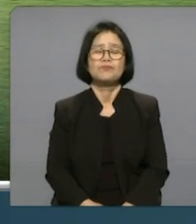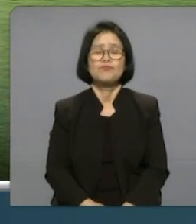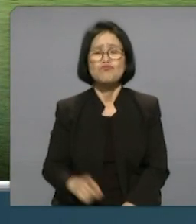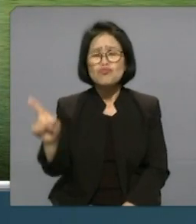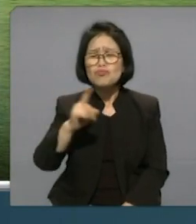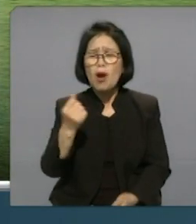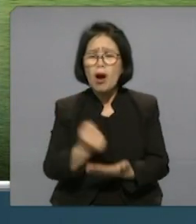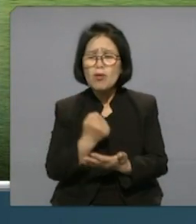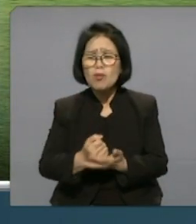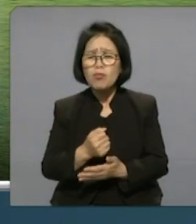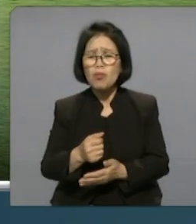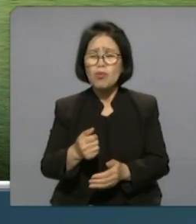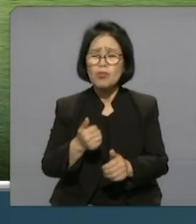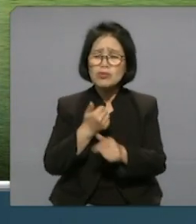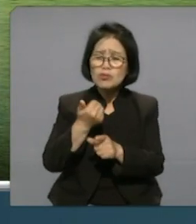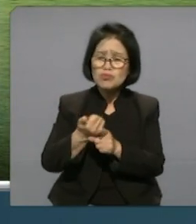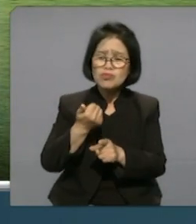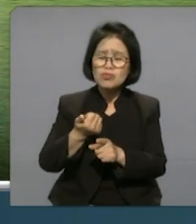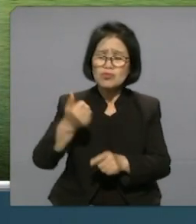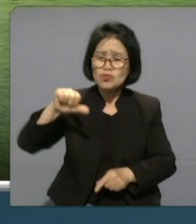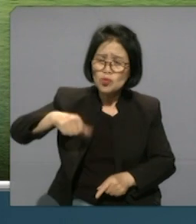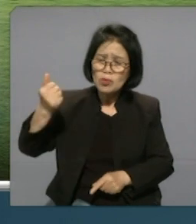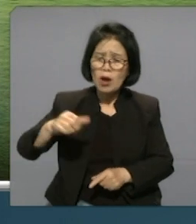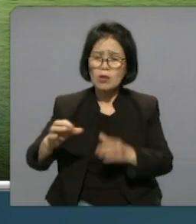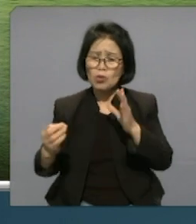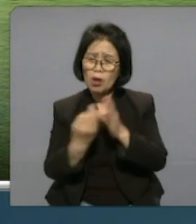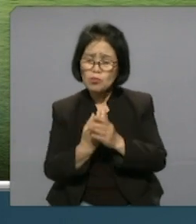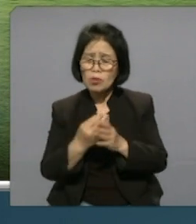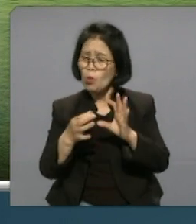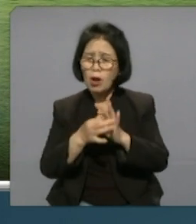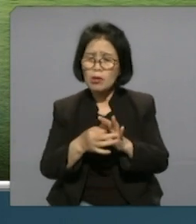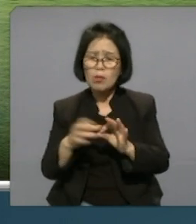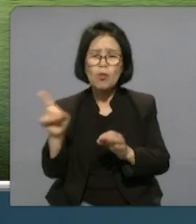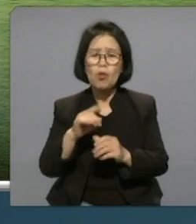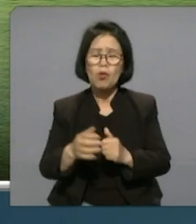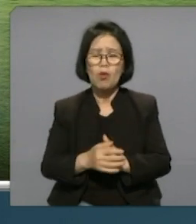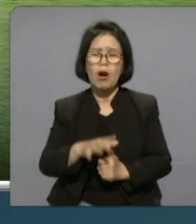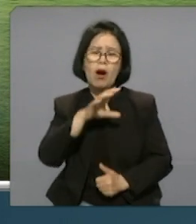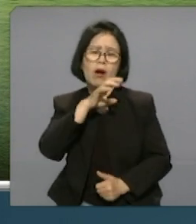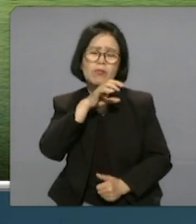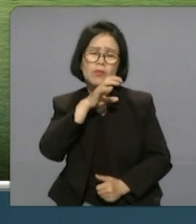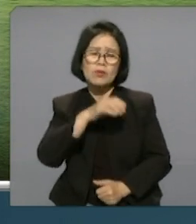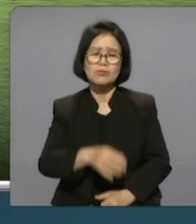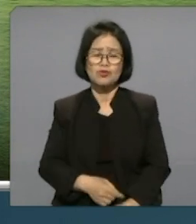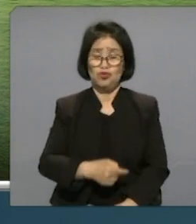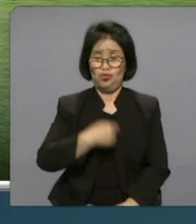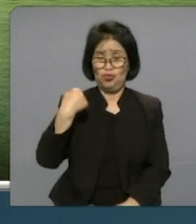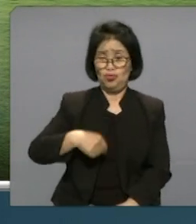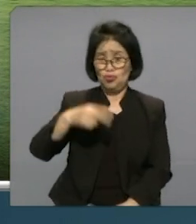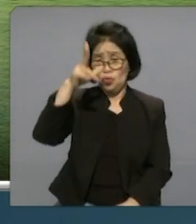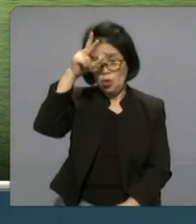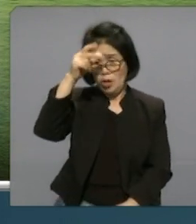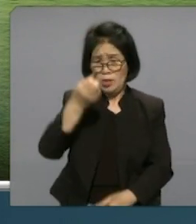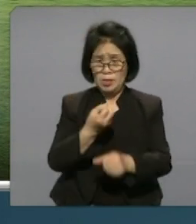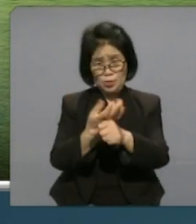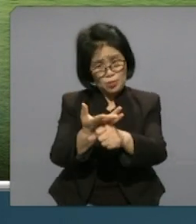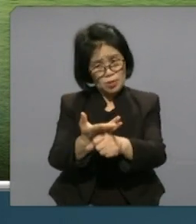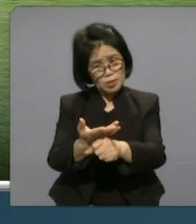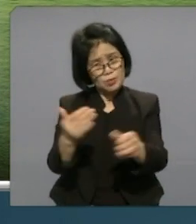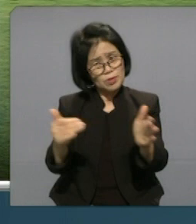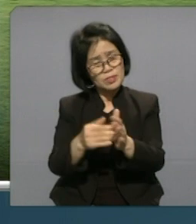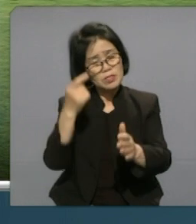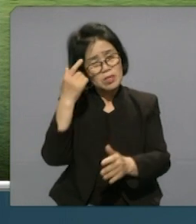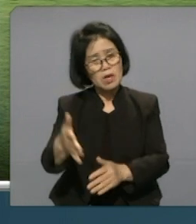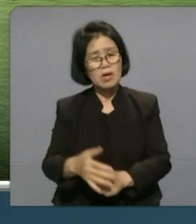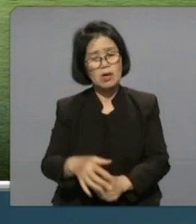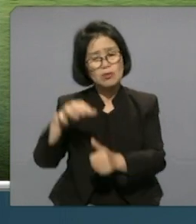무엇이 아쉽다고 승부 조작 혹은 뇌물과 관계 있겠나 손준호 선수 에이전트 항변하는데 중국 공안에도 전달됐을까?